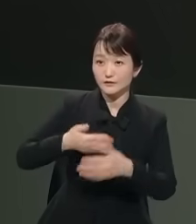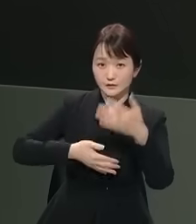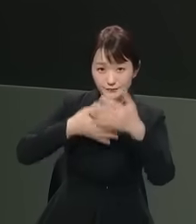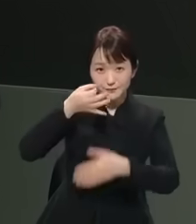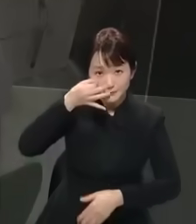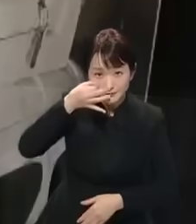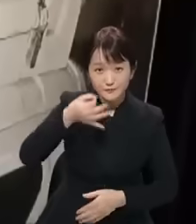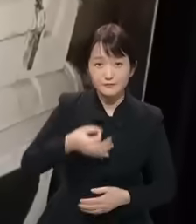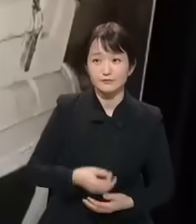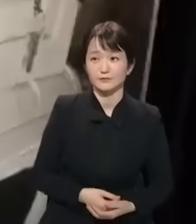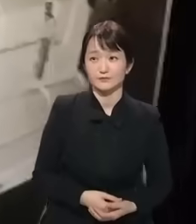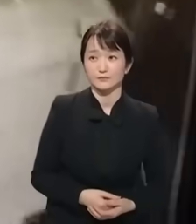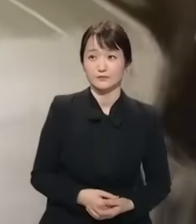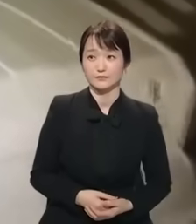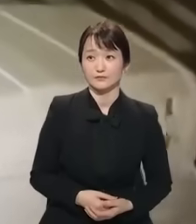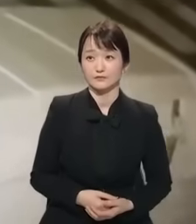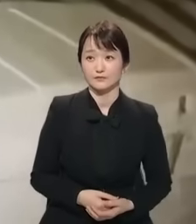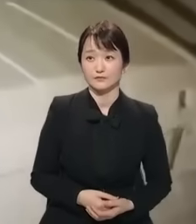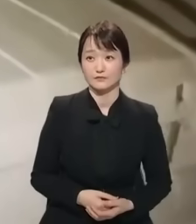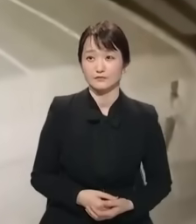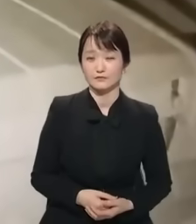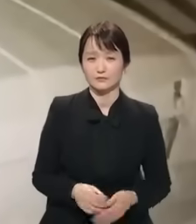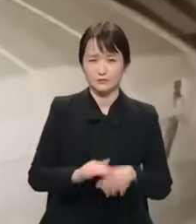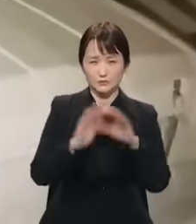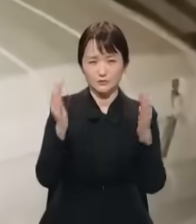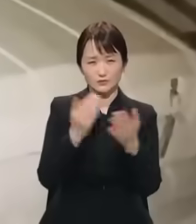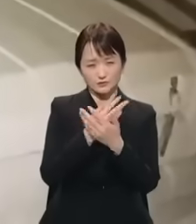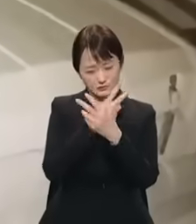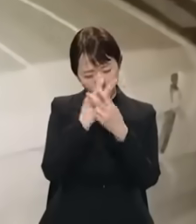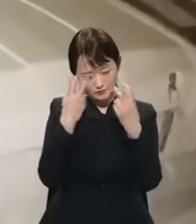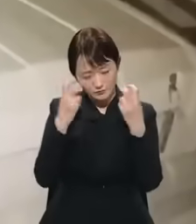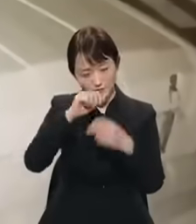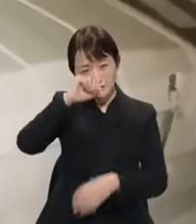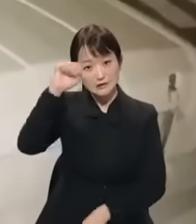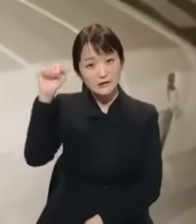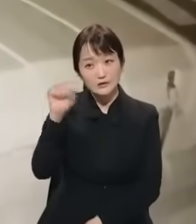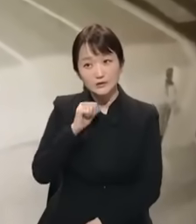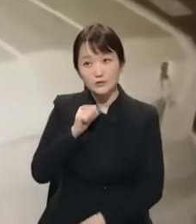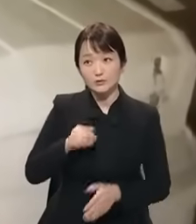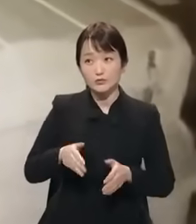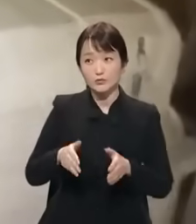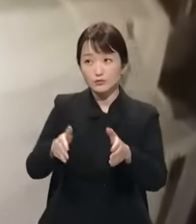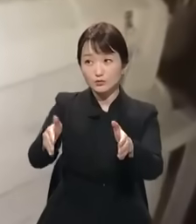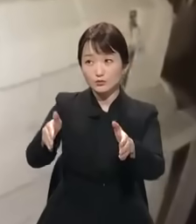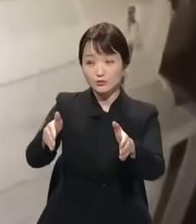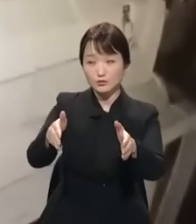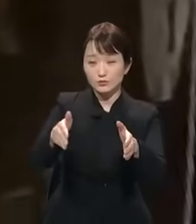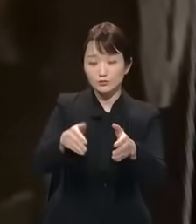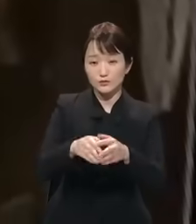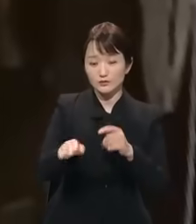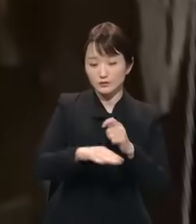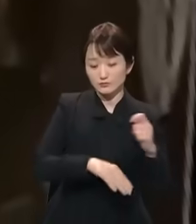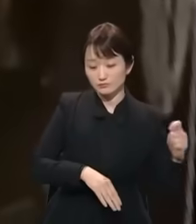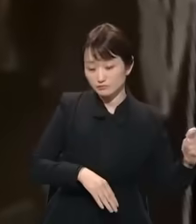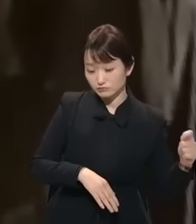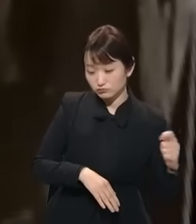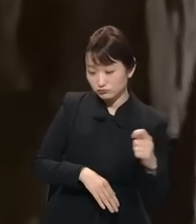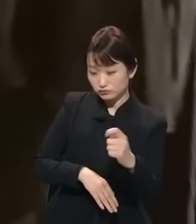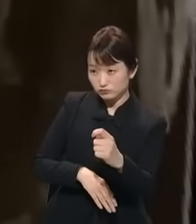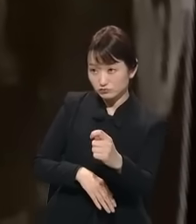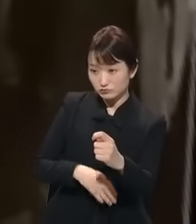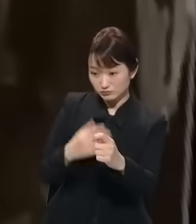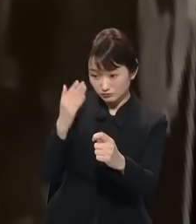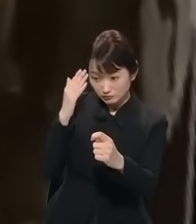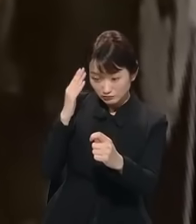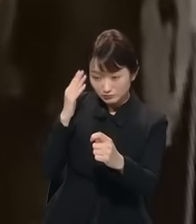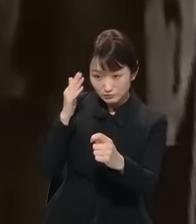만나보시죠. 자, 모두가 잠든 깜깜한 새벽 도로변에 한 택시가 저렇게 멈춰 섭니다. 자, 모두들